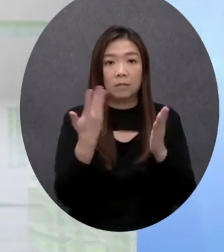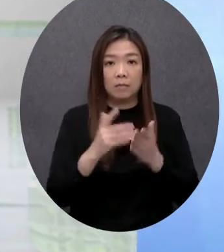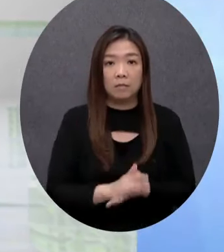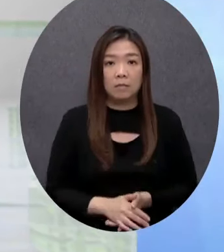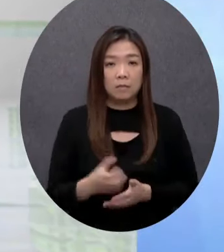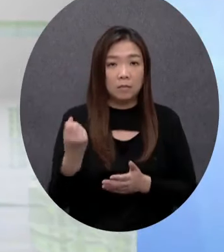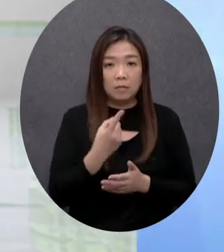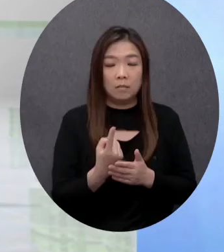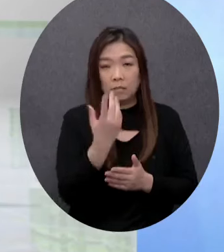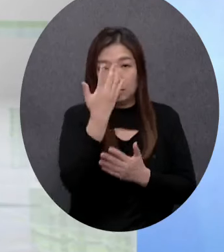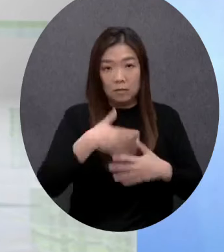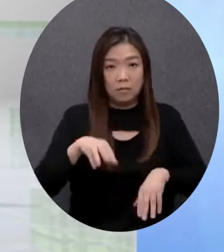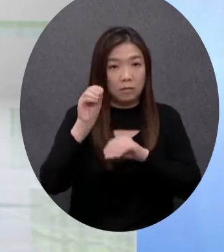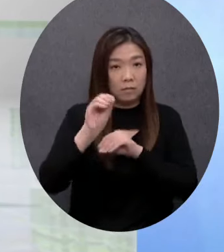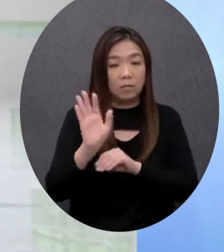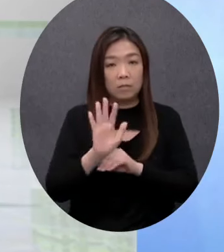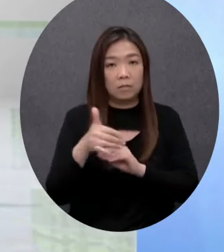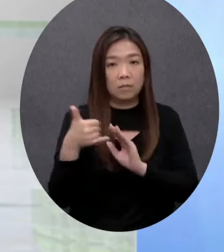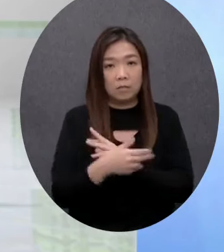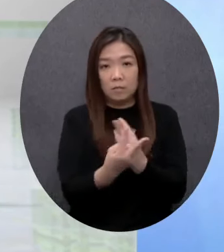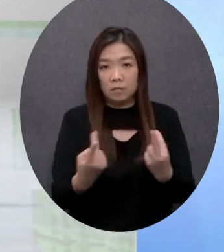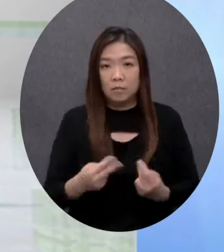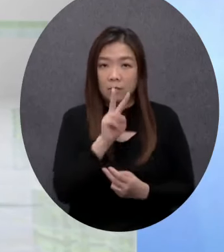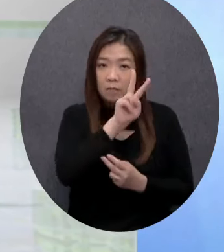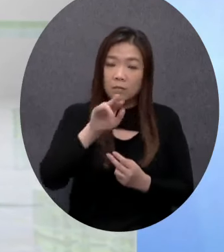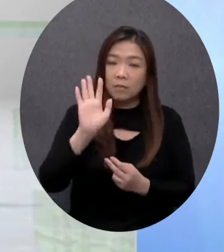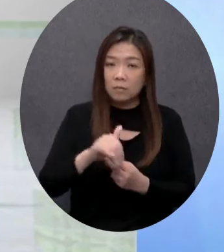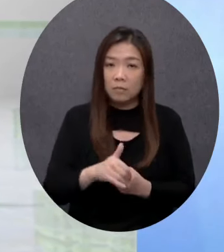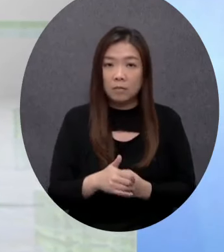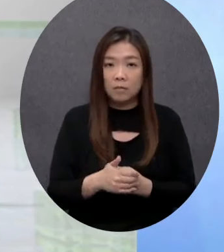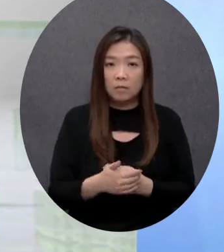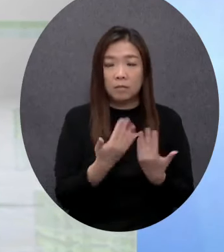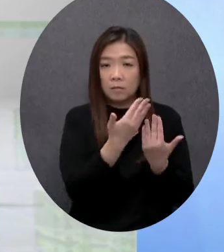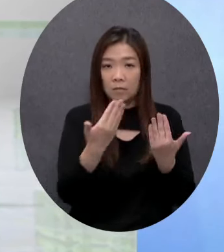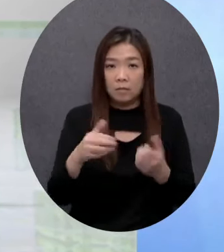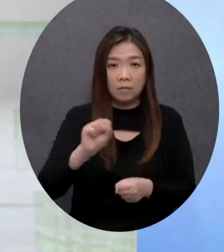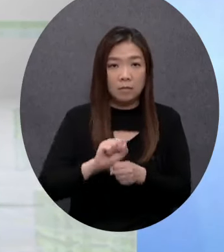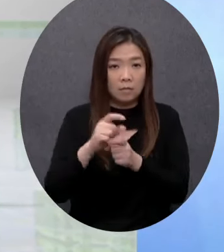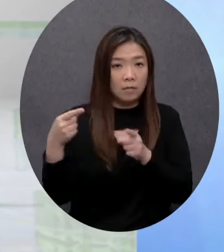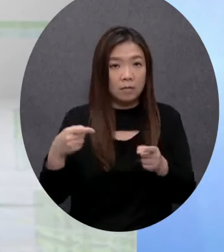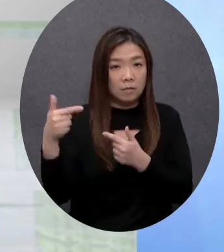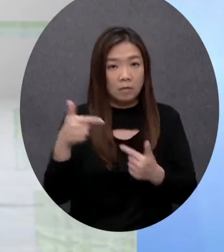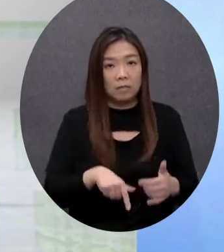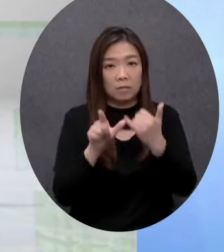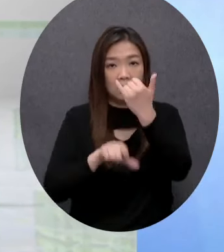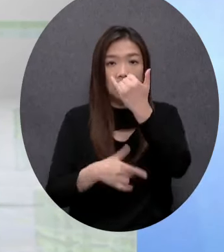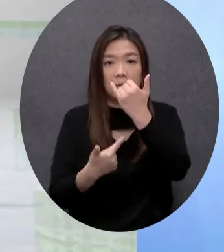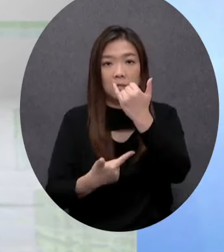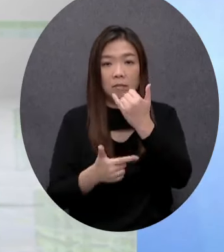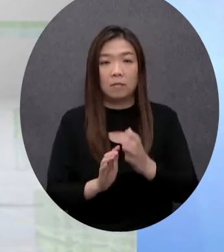要預約都可以入草地參觀，展期亦都會延長去到下個月8號。